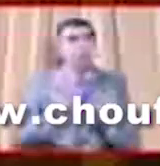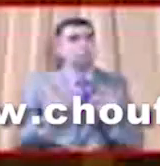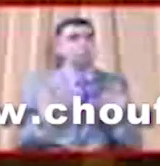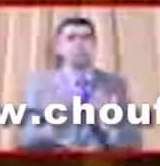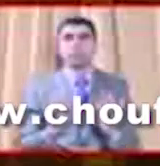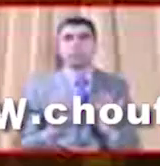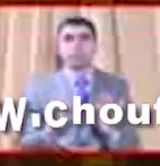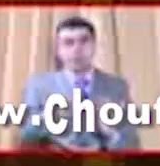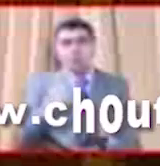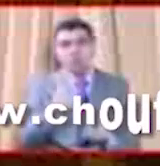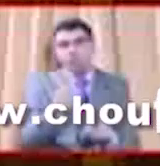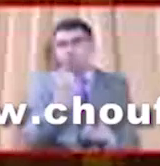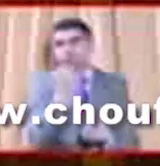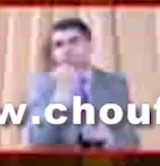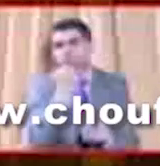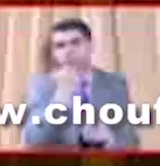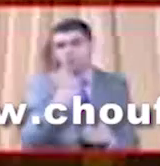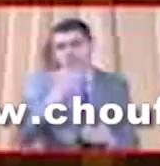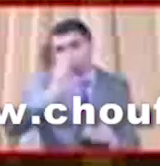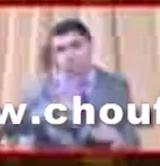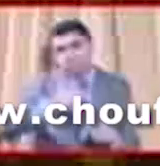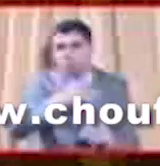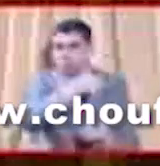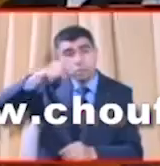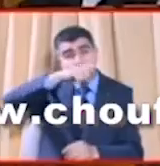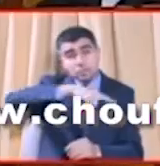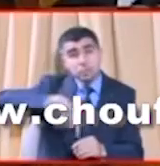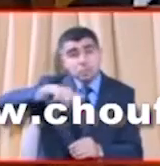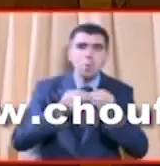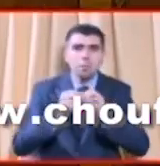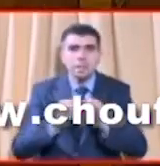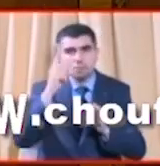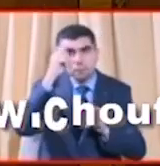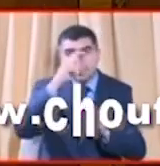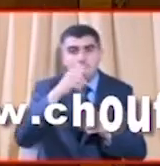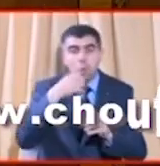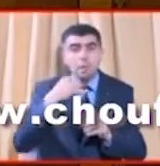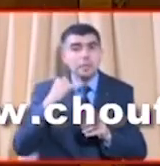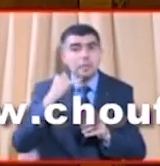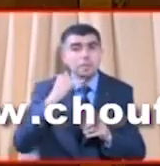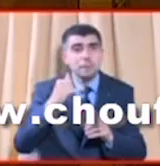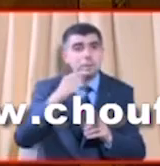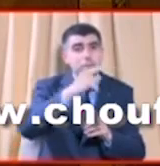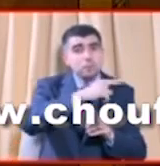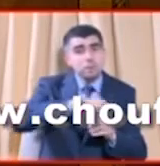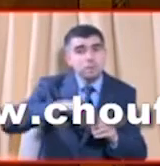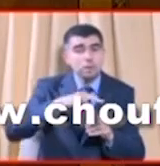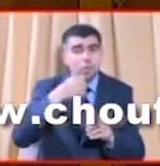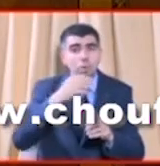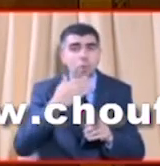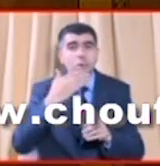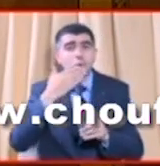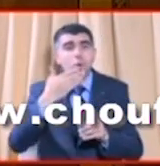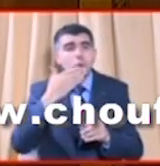هنالك تقصير من قبلي ومن قبل الحكومة التي أترأسها. الشكر المخجل للمقهورين